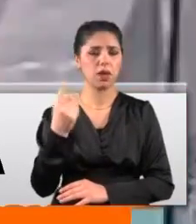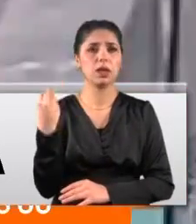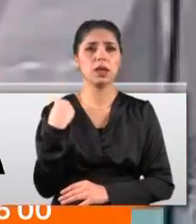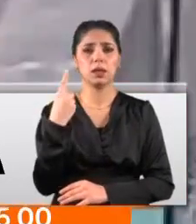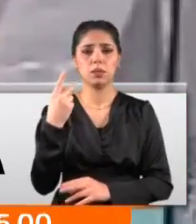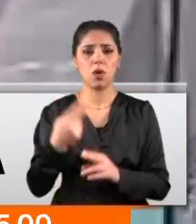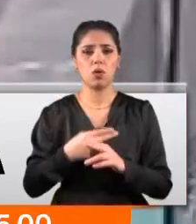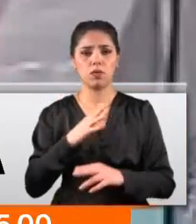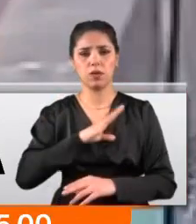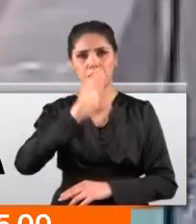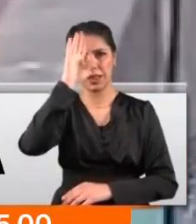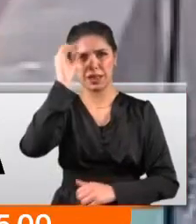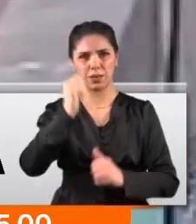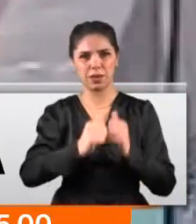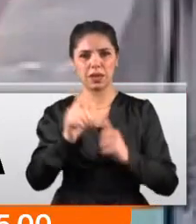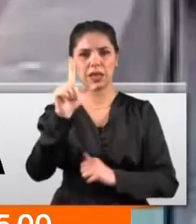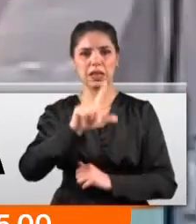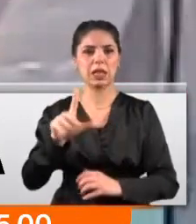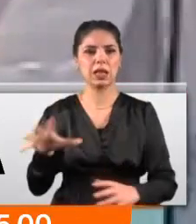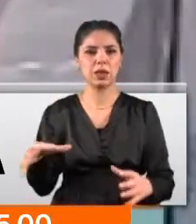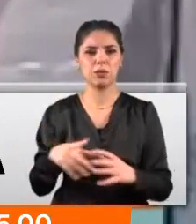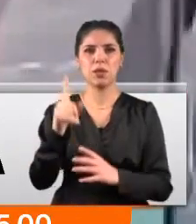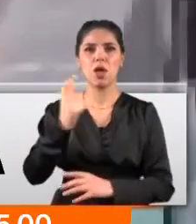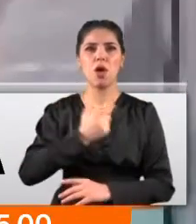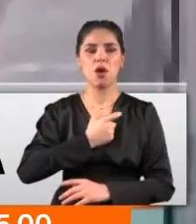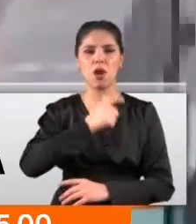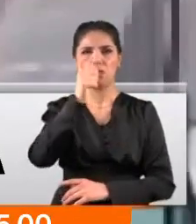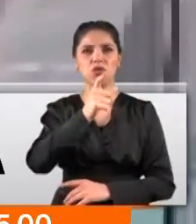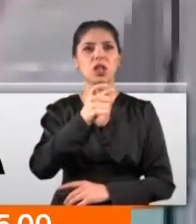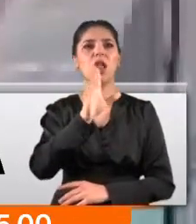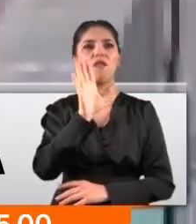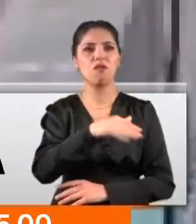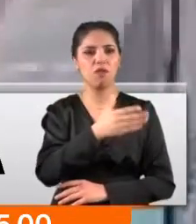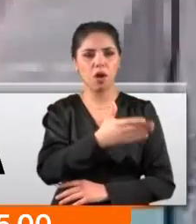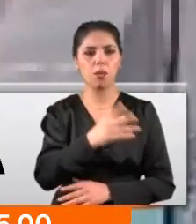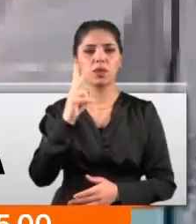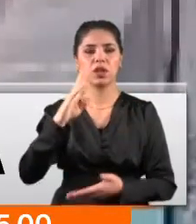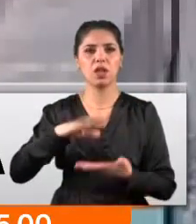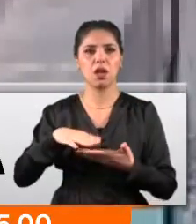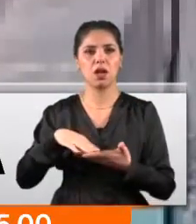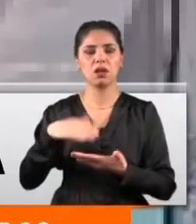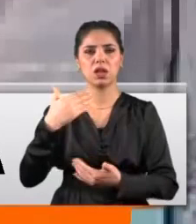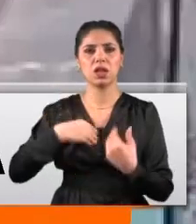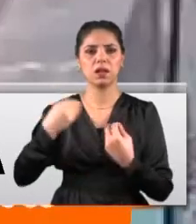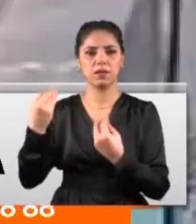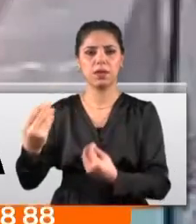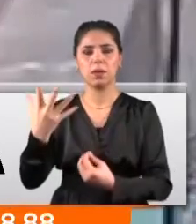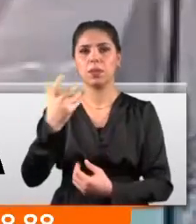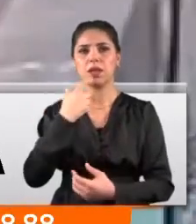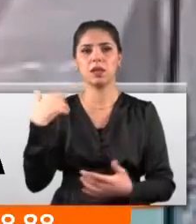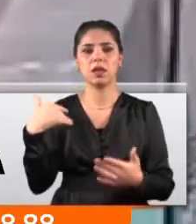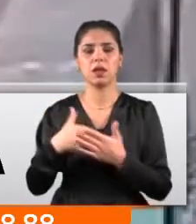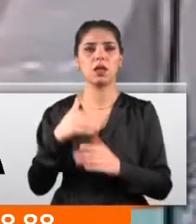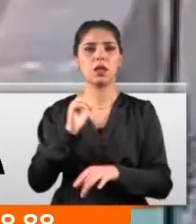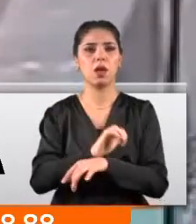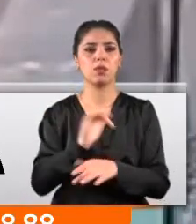yenisi. İstanbul'da kavga eden liseli grupta bir öğrencide silah vardı, iki arkadaşını yaraladı. 5 yıla kadar hapis